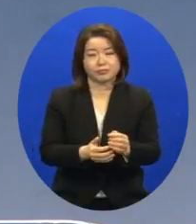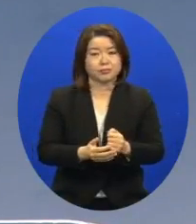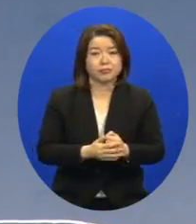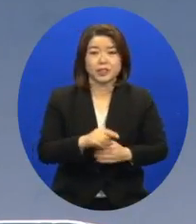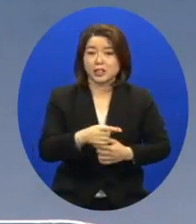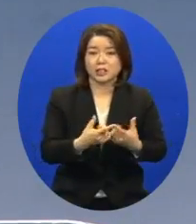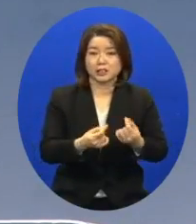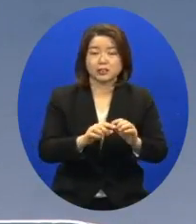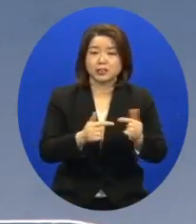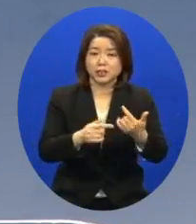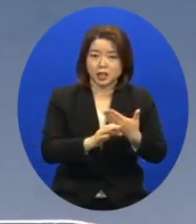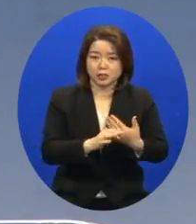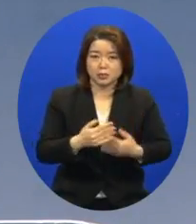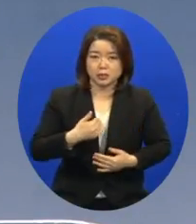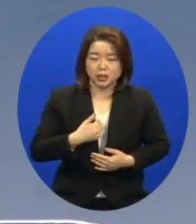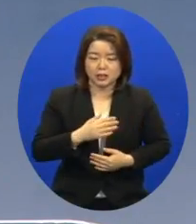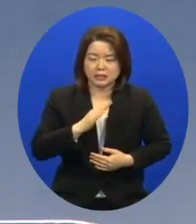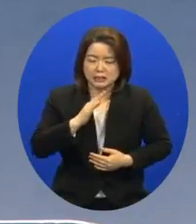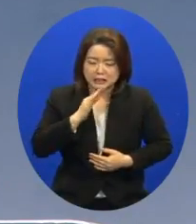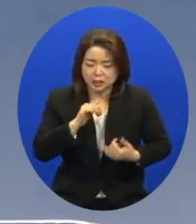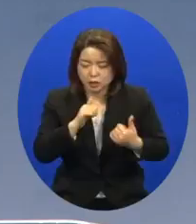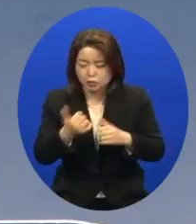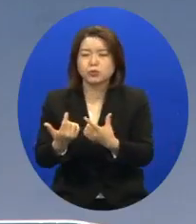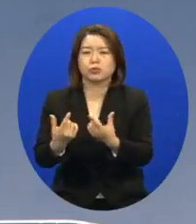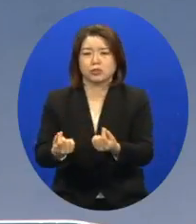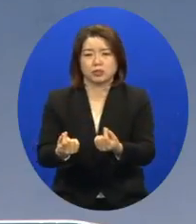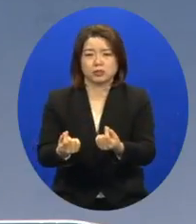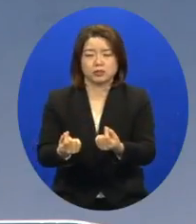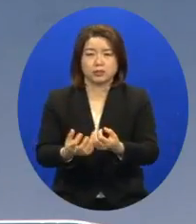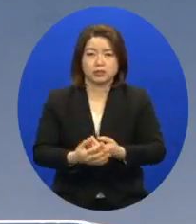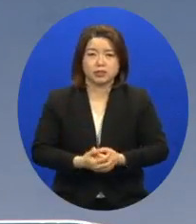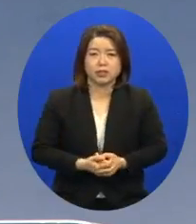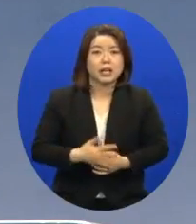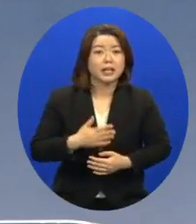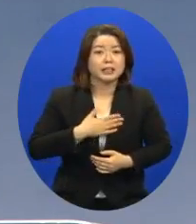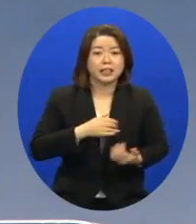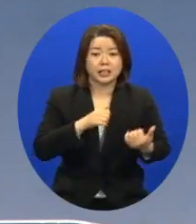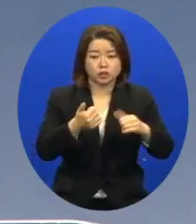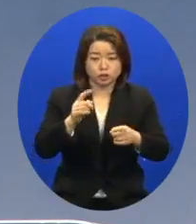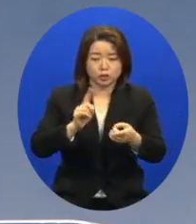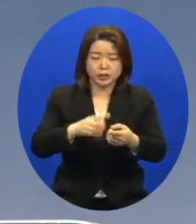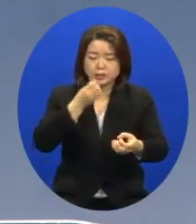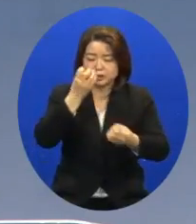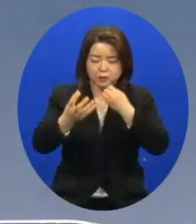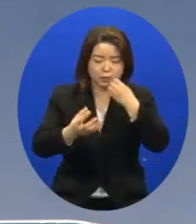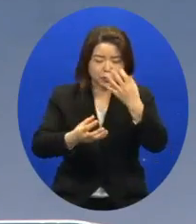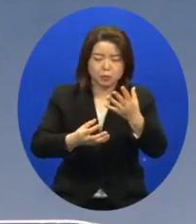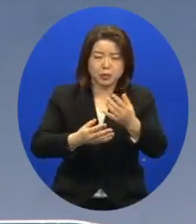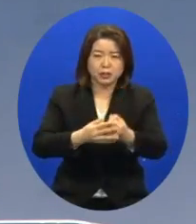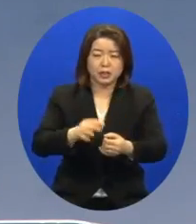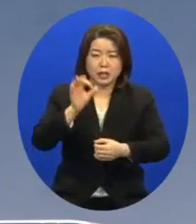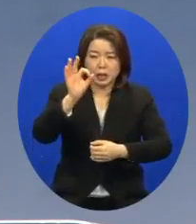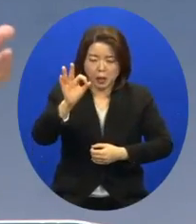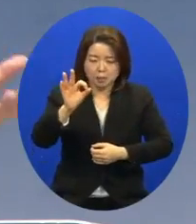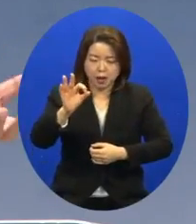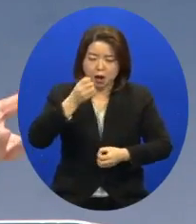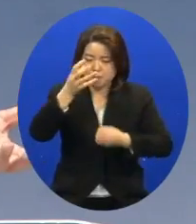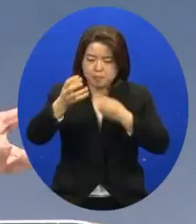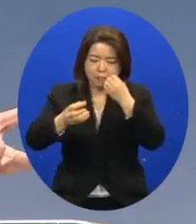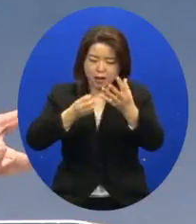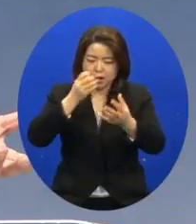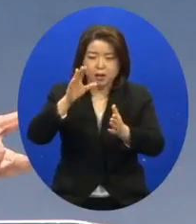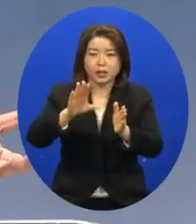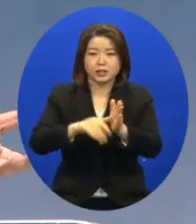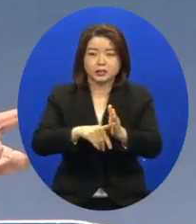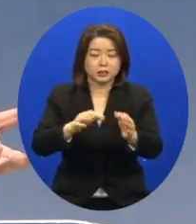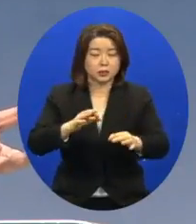그렇지 않으면 진짜 죽을것 같았습니다 내가 죽었다는 고백을 한 열 번쯤 하게 되었을 때 놀라운 일이